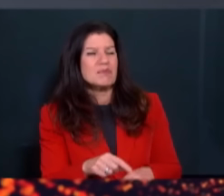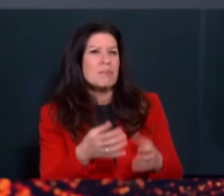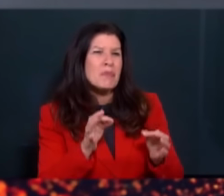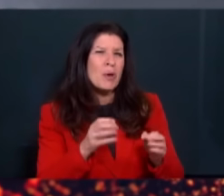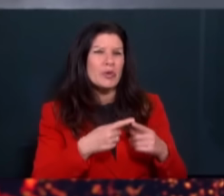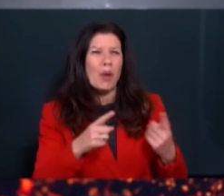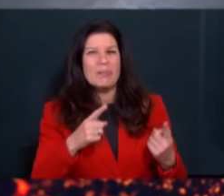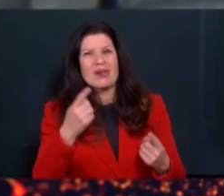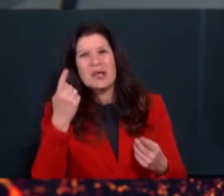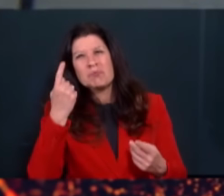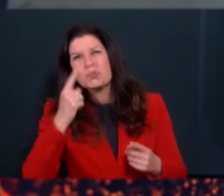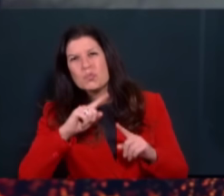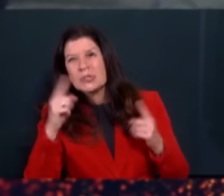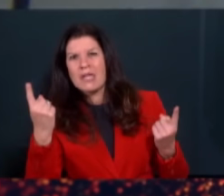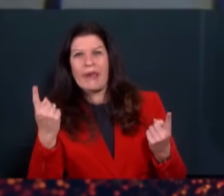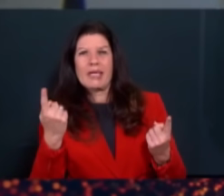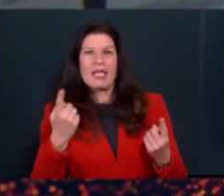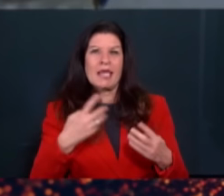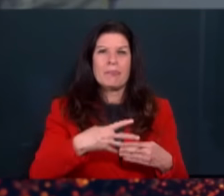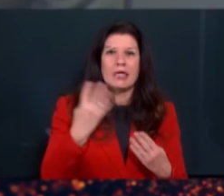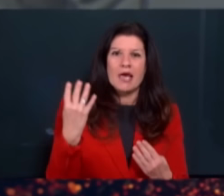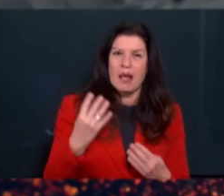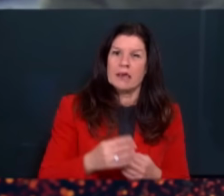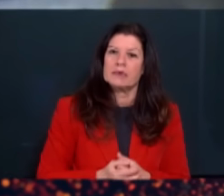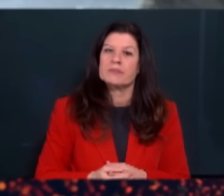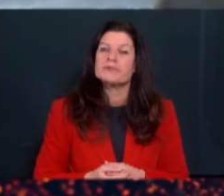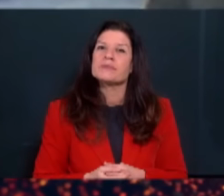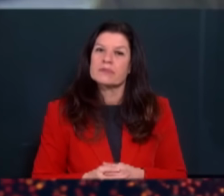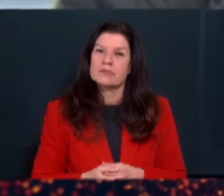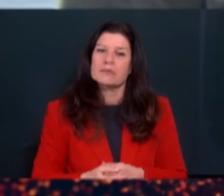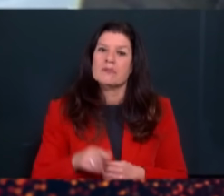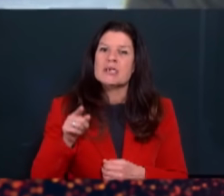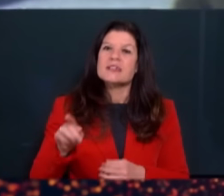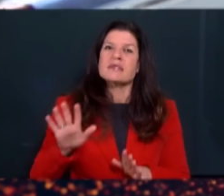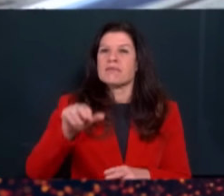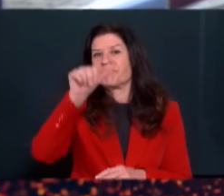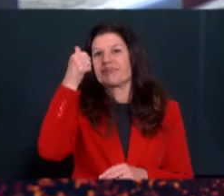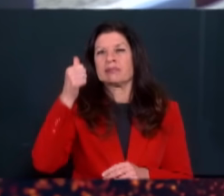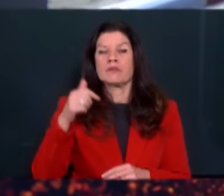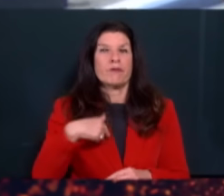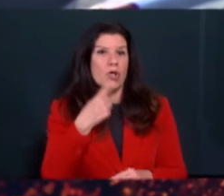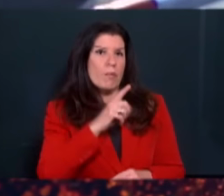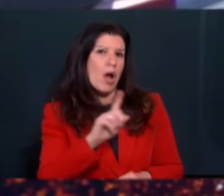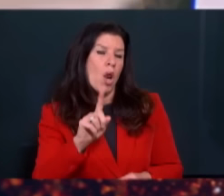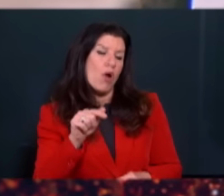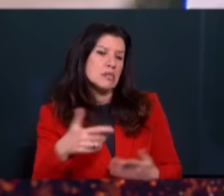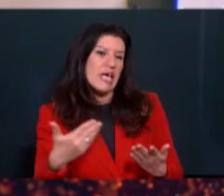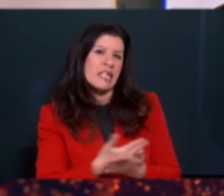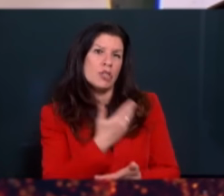איפסטרים, הקהילה הגאה. זה הג'נטריפיקציה שמדברים עליה. אתה קורא לזה ג'נטריפיקציה, אני קורא לזה התחדשות